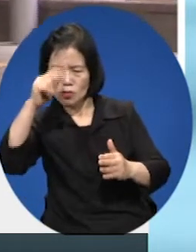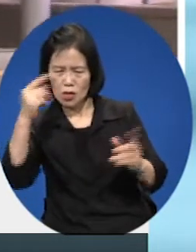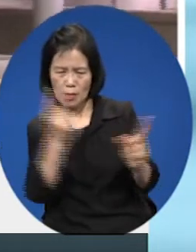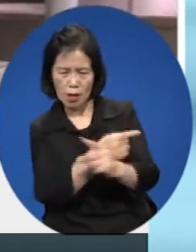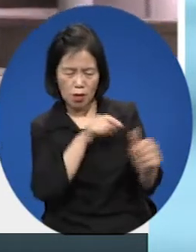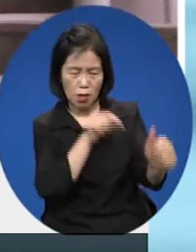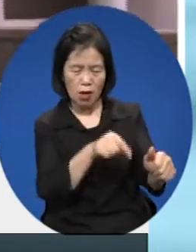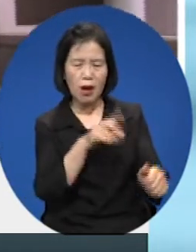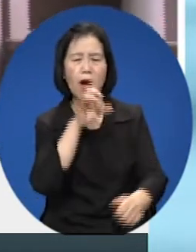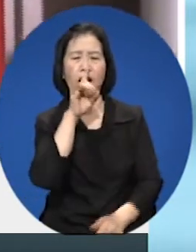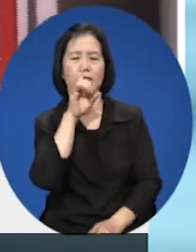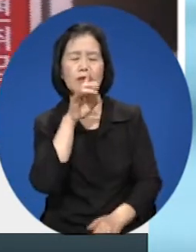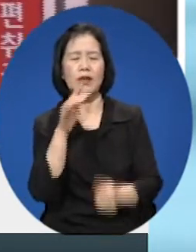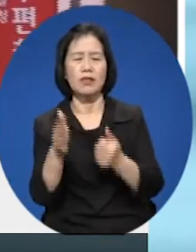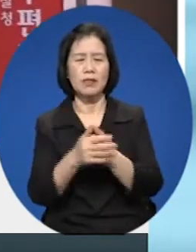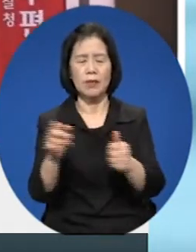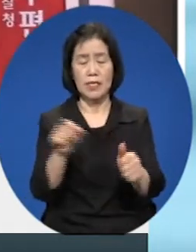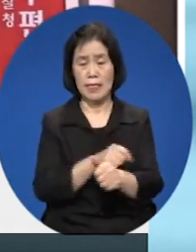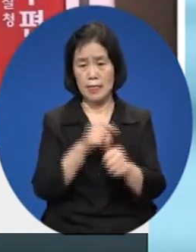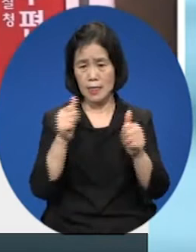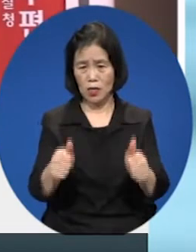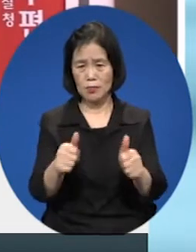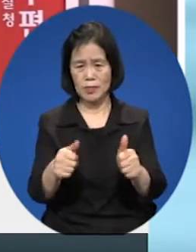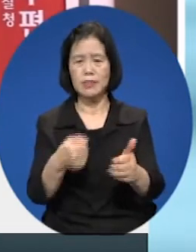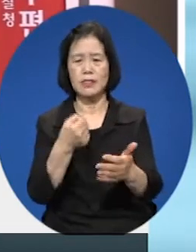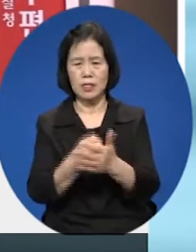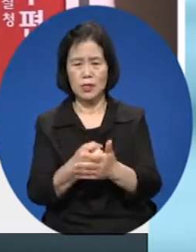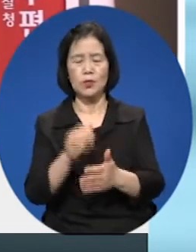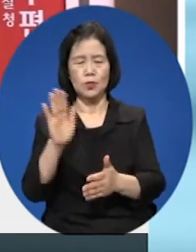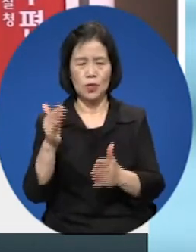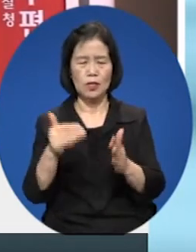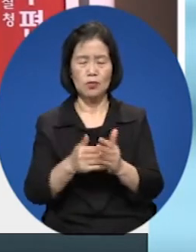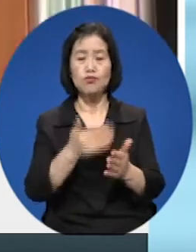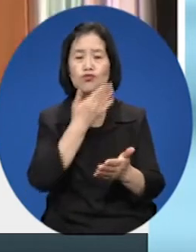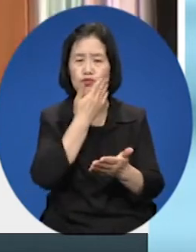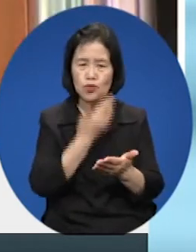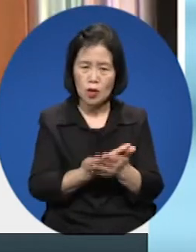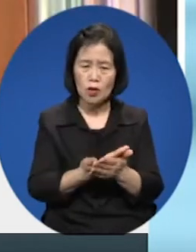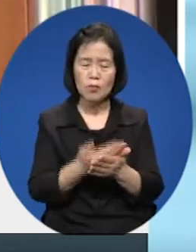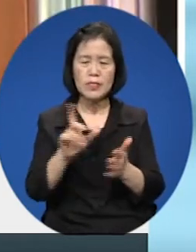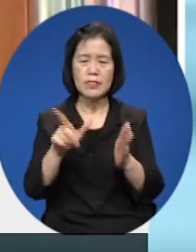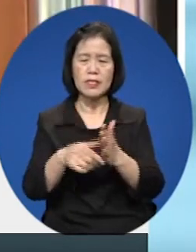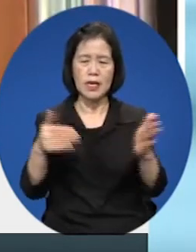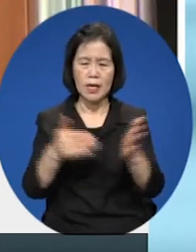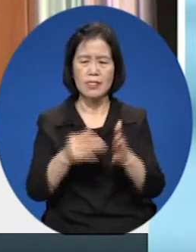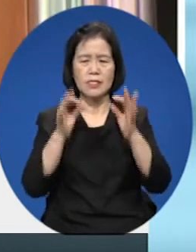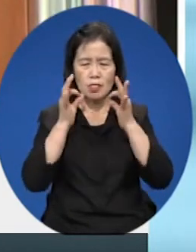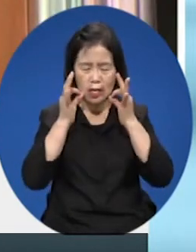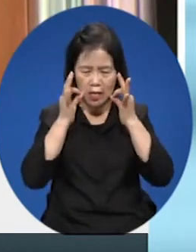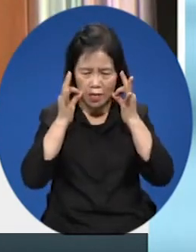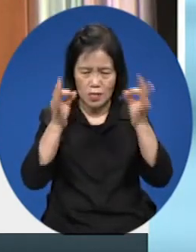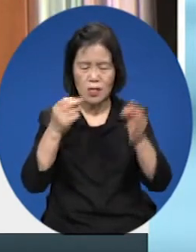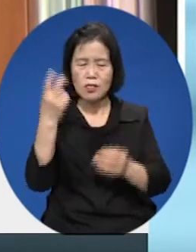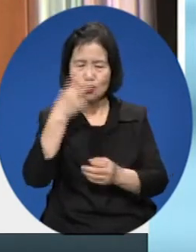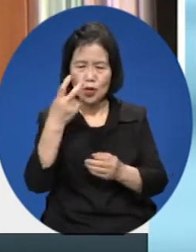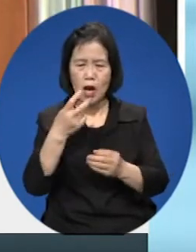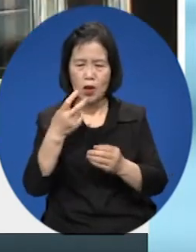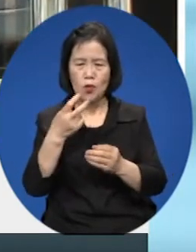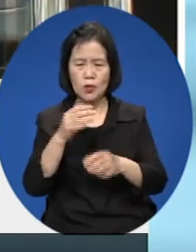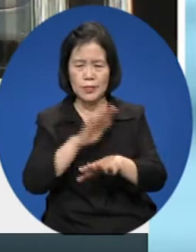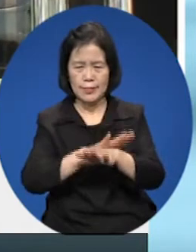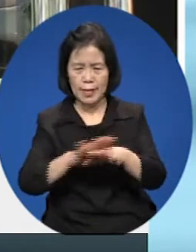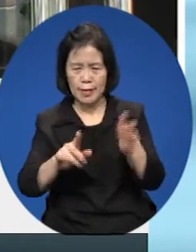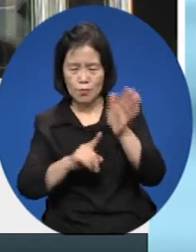없는 겁니다 그래서 특검으로 가는 것은 먹 기정사실화 돼 있는 거고 중요한 건 그 때까지 최선을 다해 수사하고 그 역량을 잘